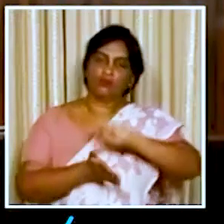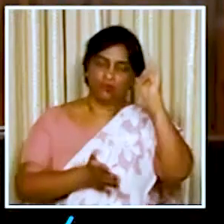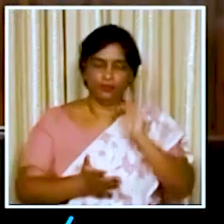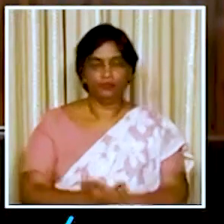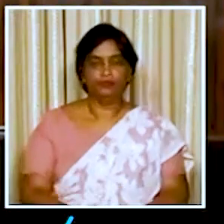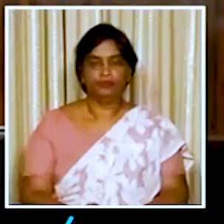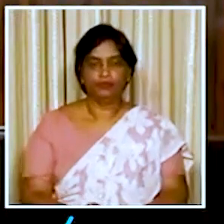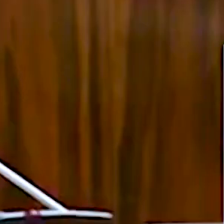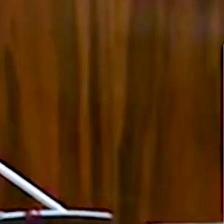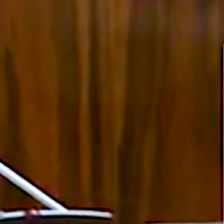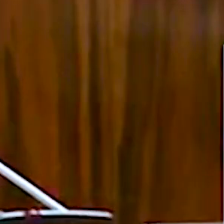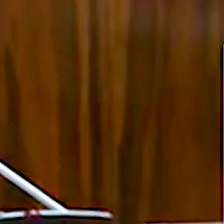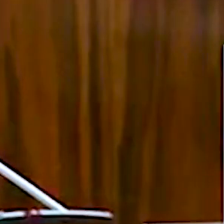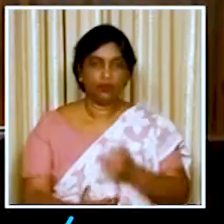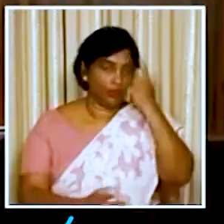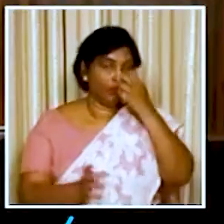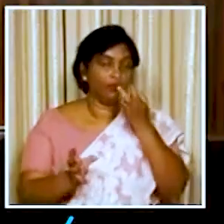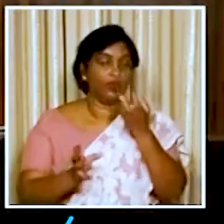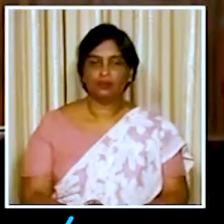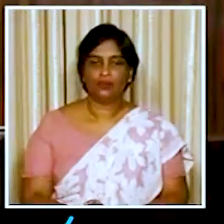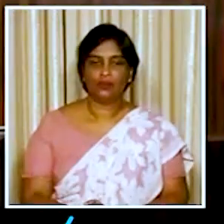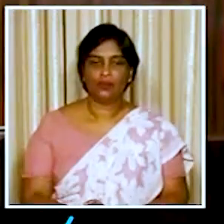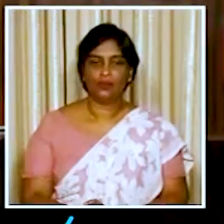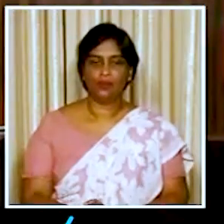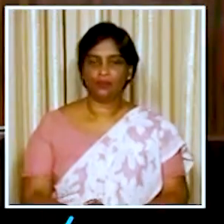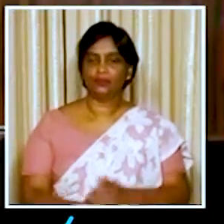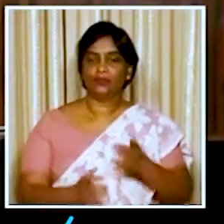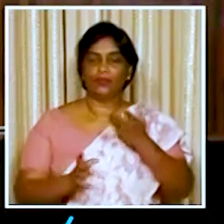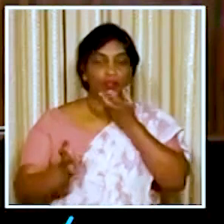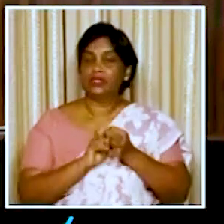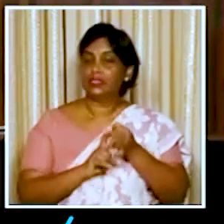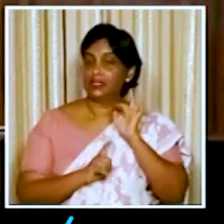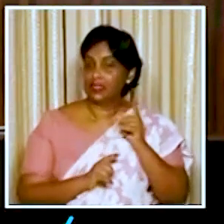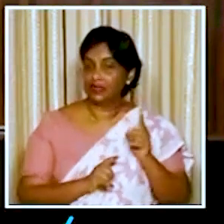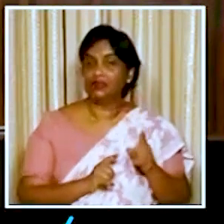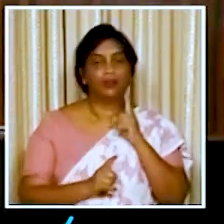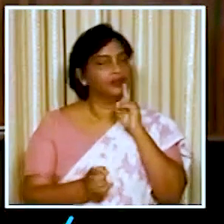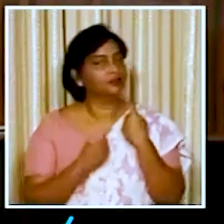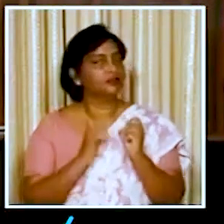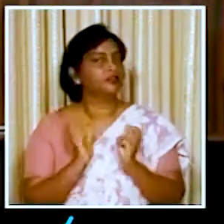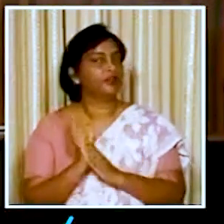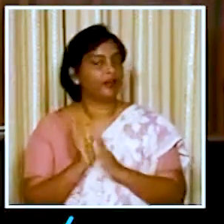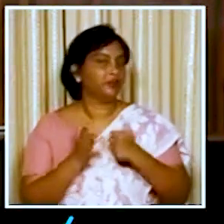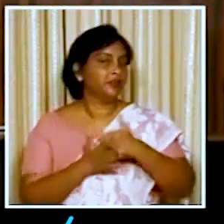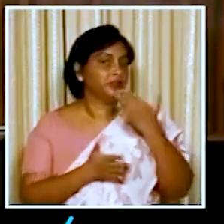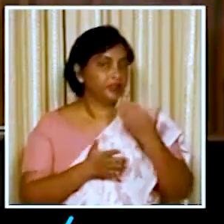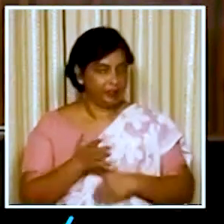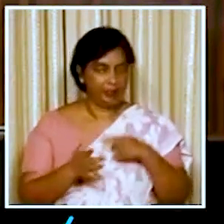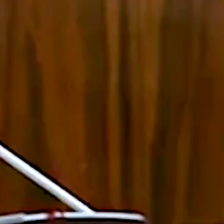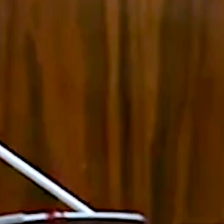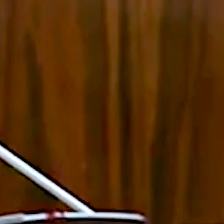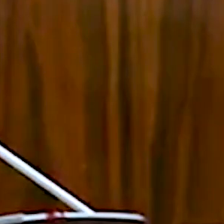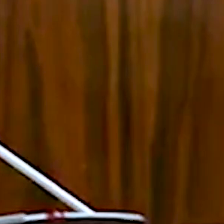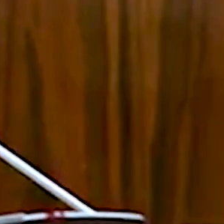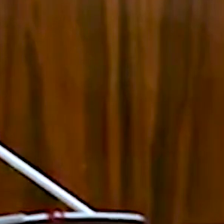පාර්ලිමේන්තු වේදී සභාගත කරන ලද පාස්කු ඉරිදින සිදුව ප්‍රහාරයන් සම්බන්ධ ජනාධිපති පරීක්ෂණ කොමිෂන් සභාවේ වාර්තාවේ අඩංගු